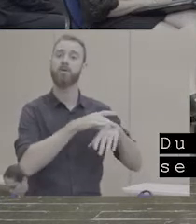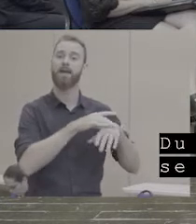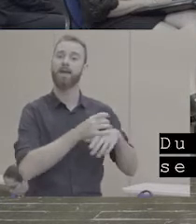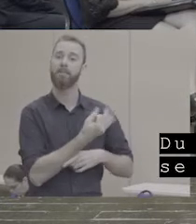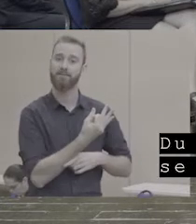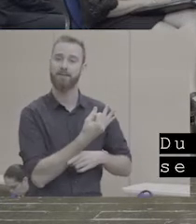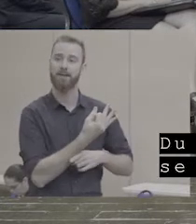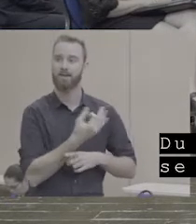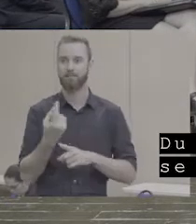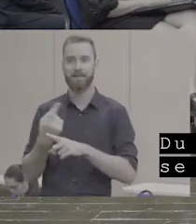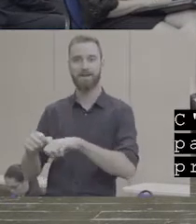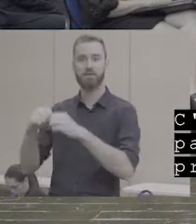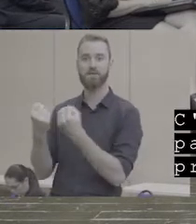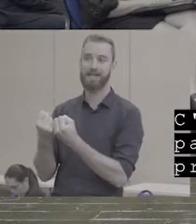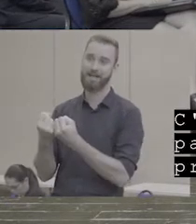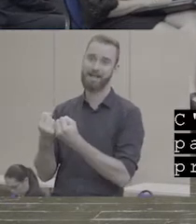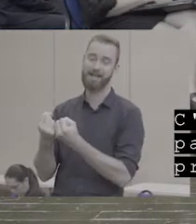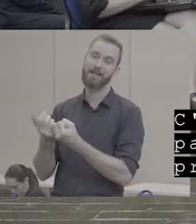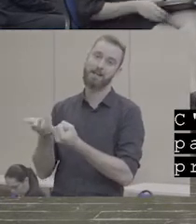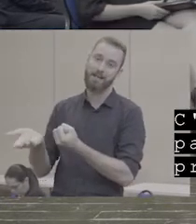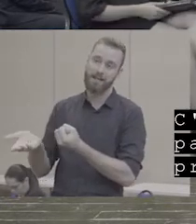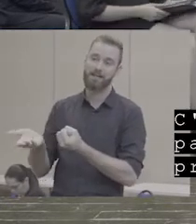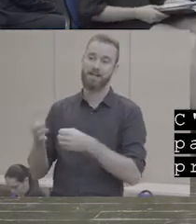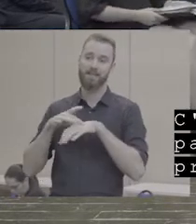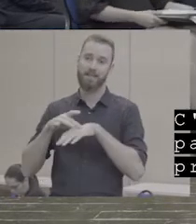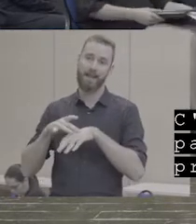de où le logement social va se bâtir. C'est un terrain qui est légué